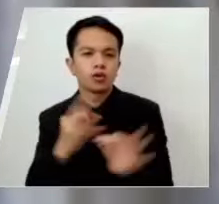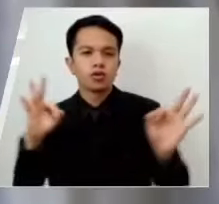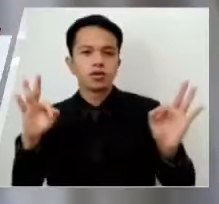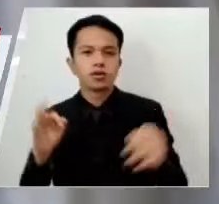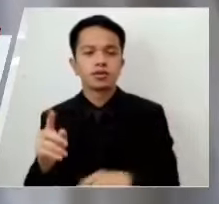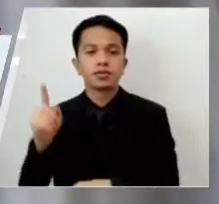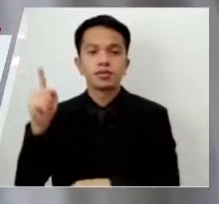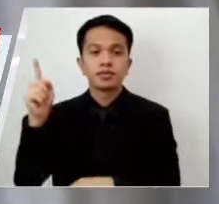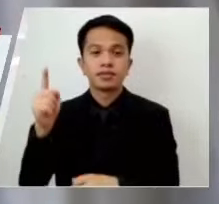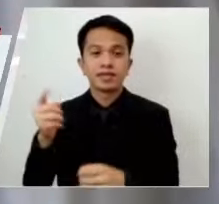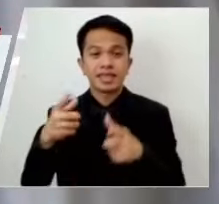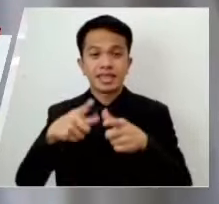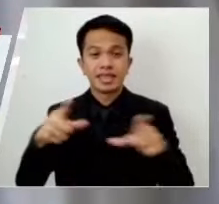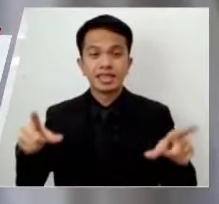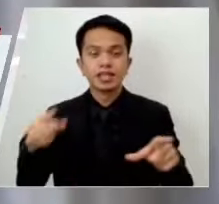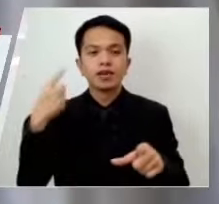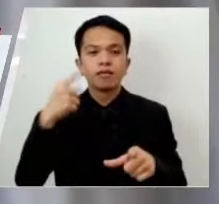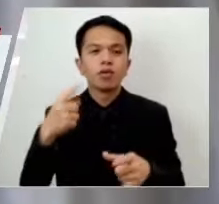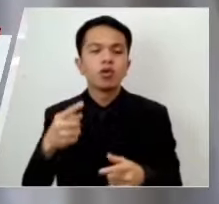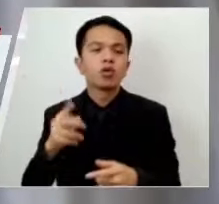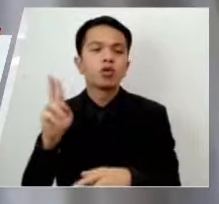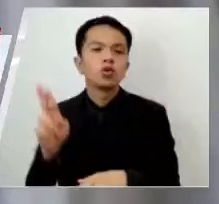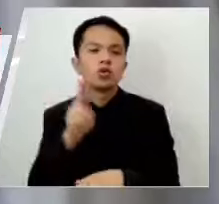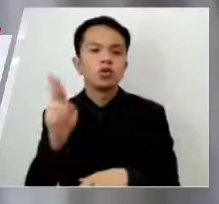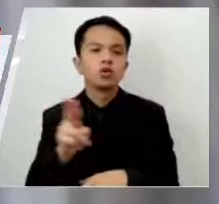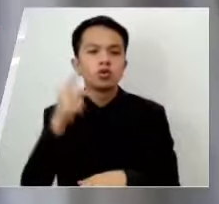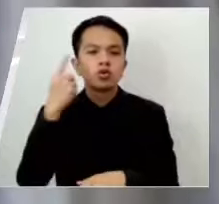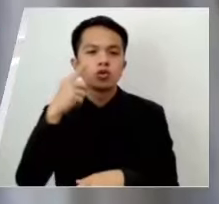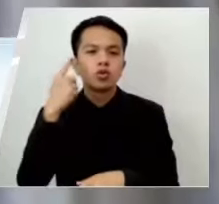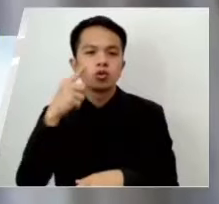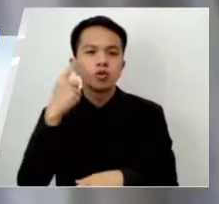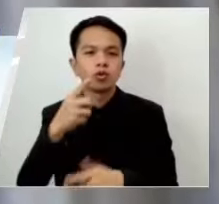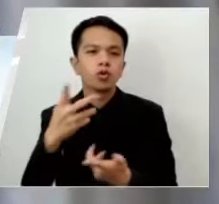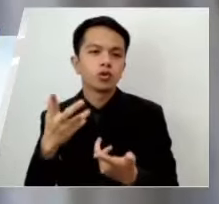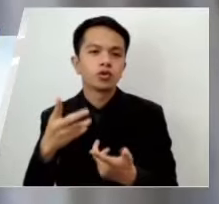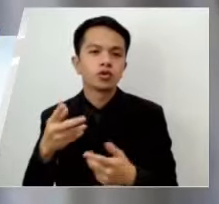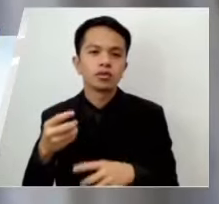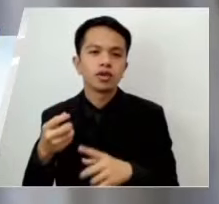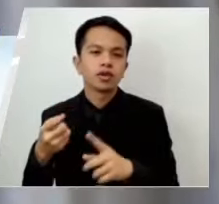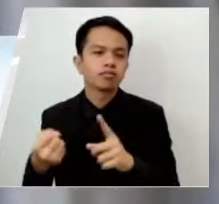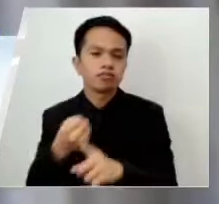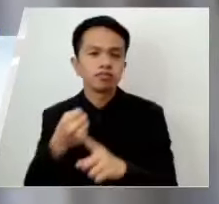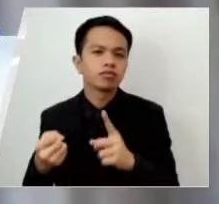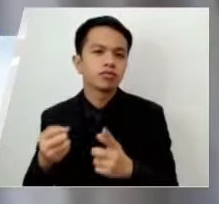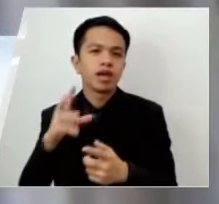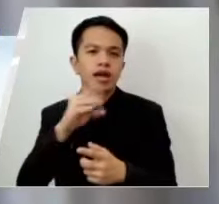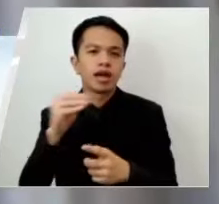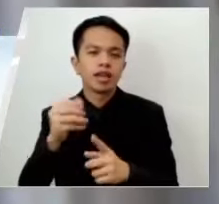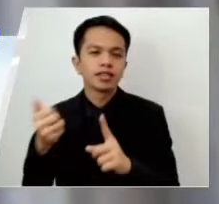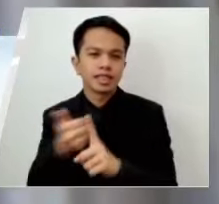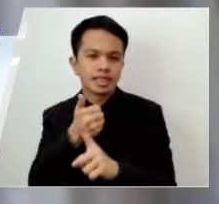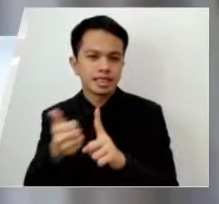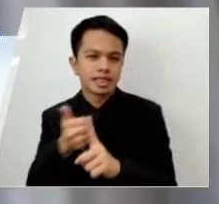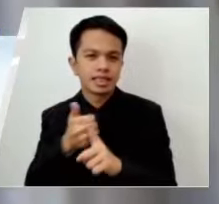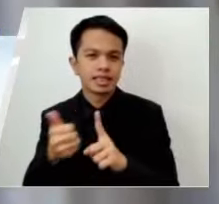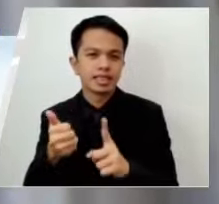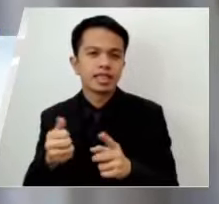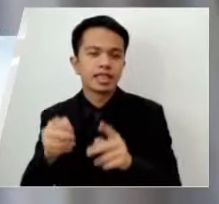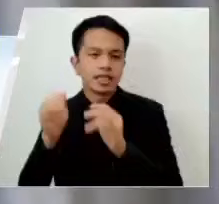sandata laban sa mapangati at mapag-abusong